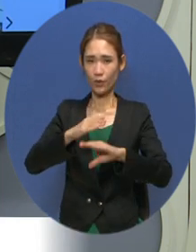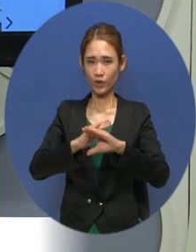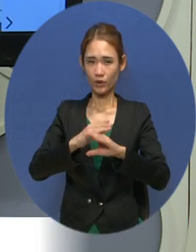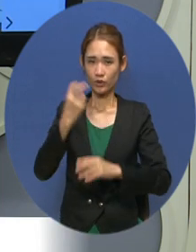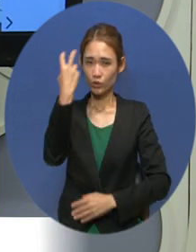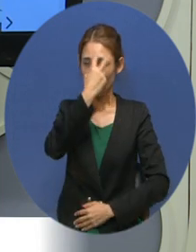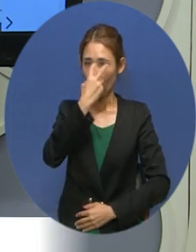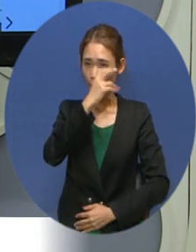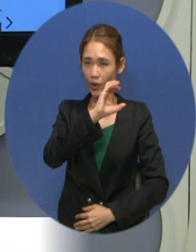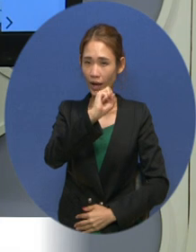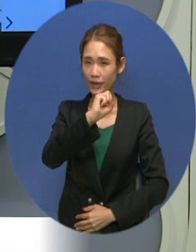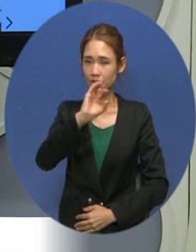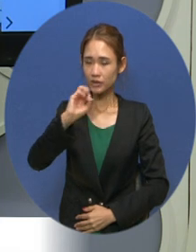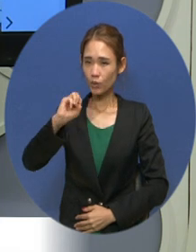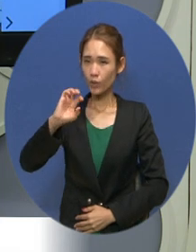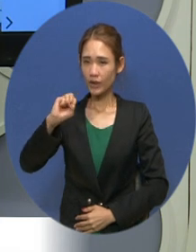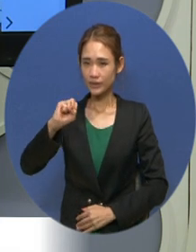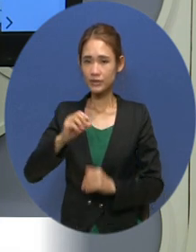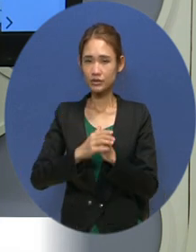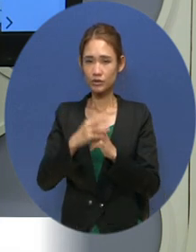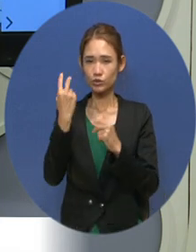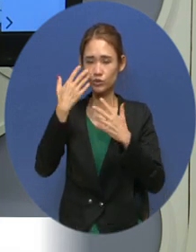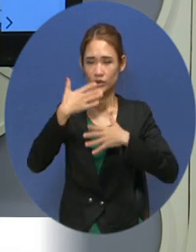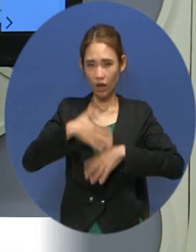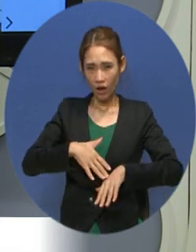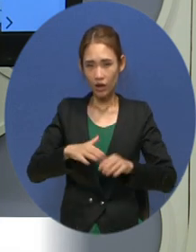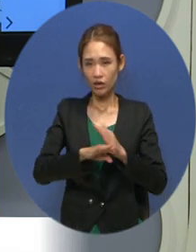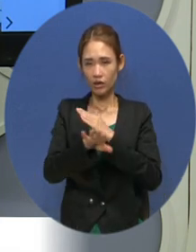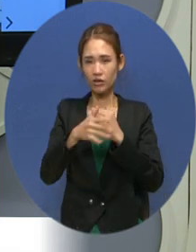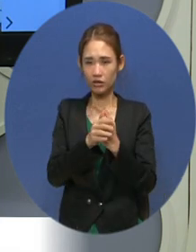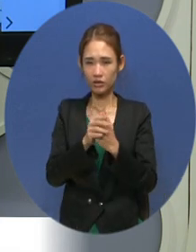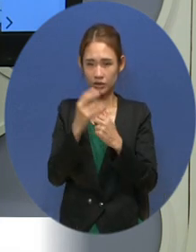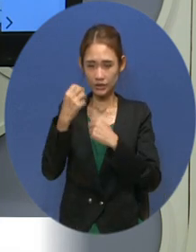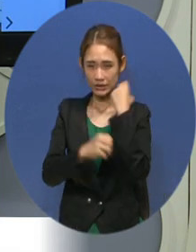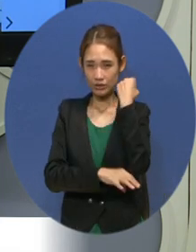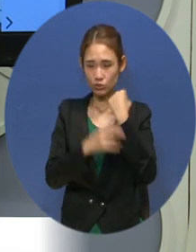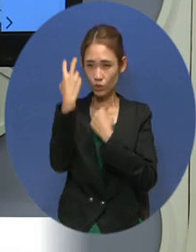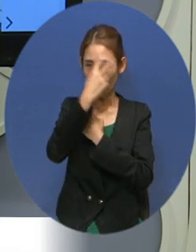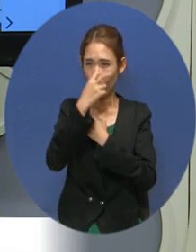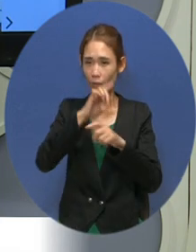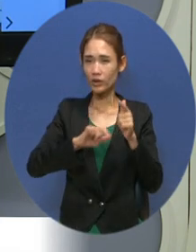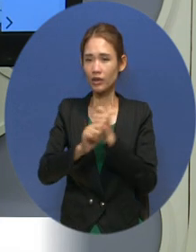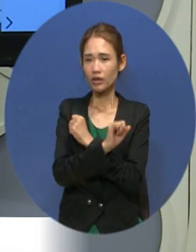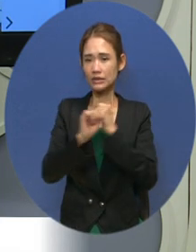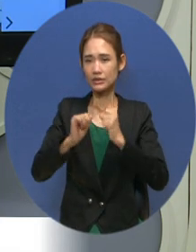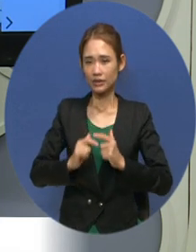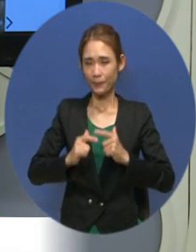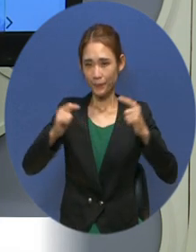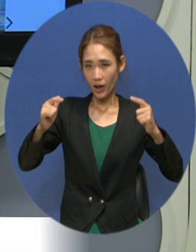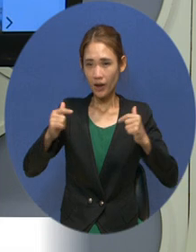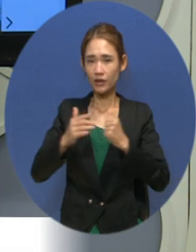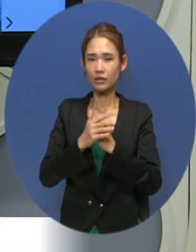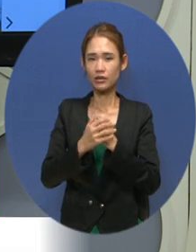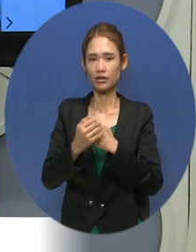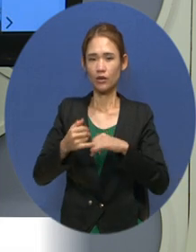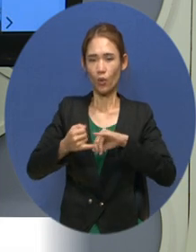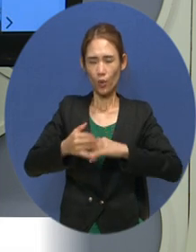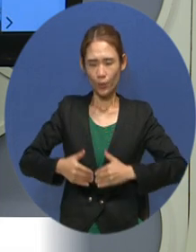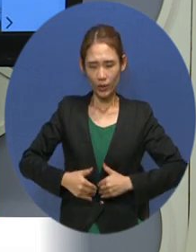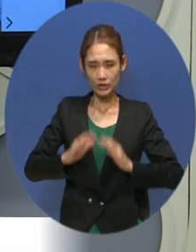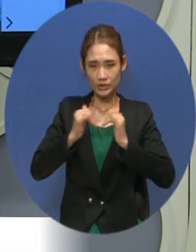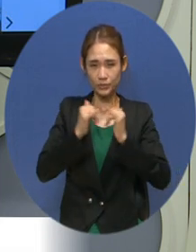sos 센터는 취약계층 중심의 기존 돌 공책 의 영역을 확장해 돌봄을 필요로 하는 시민 누구에게나